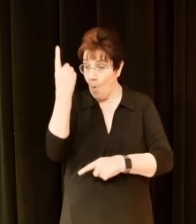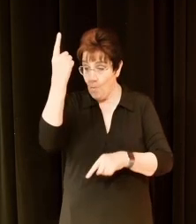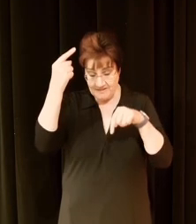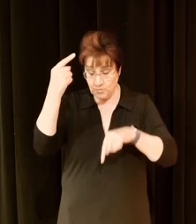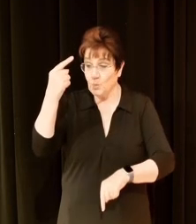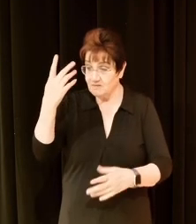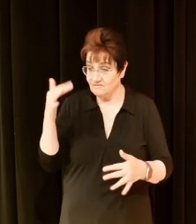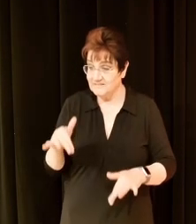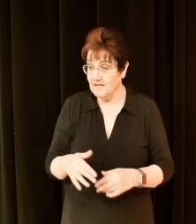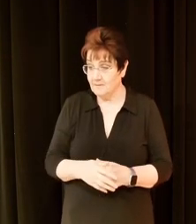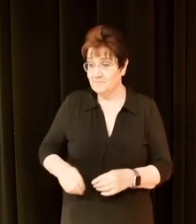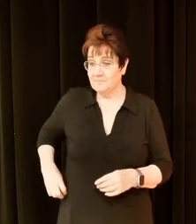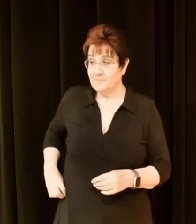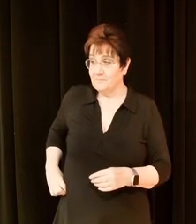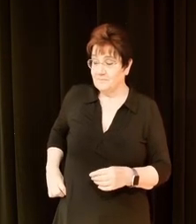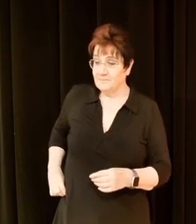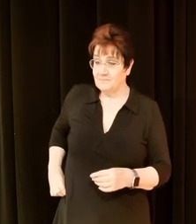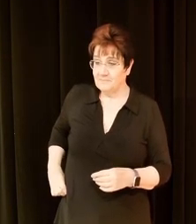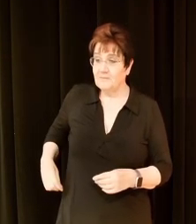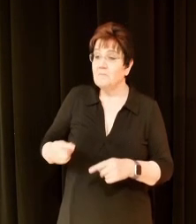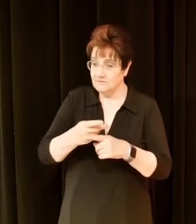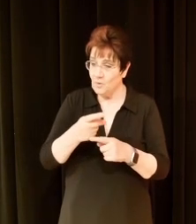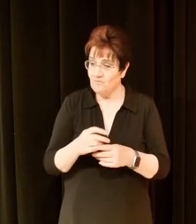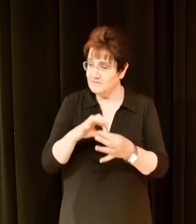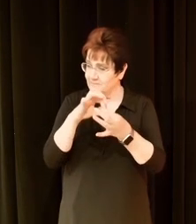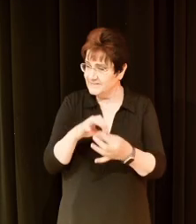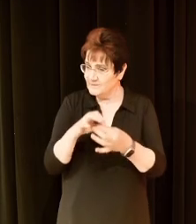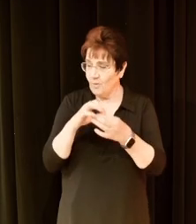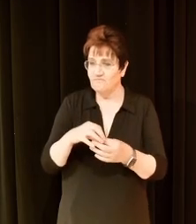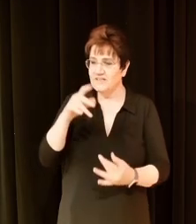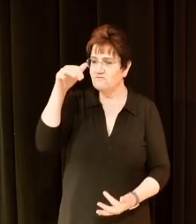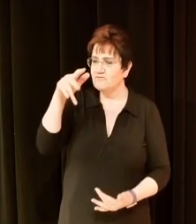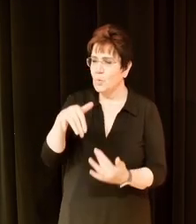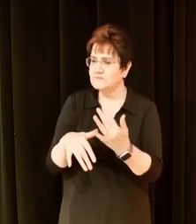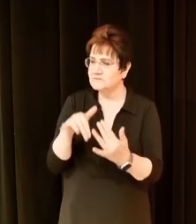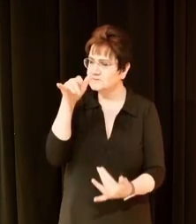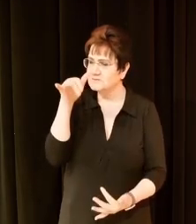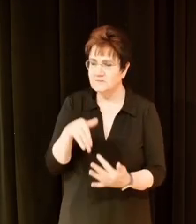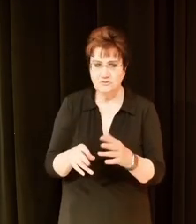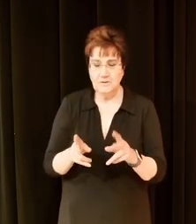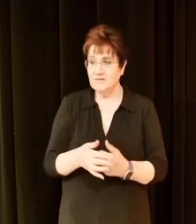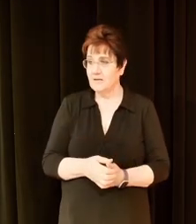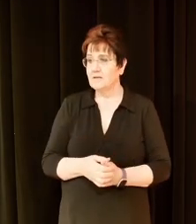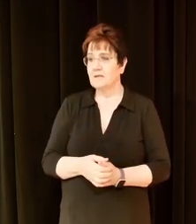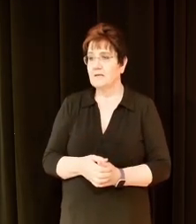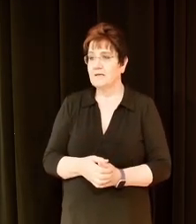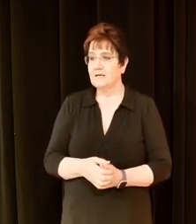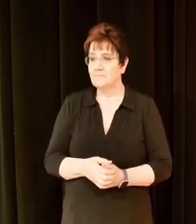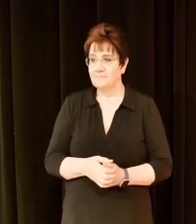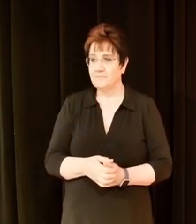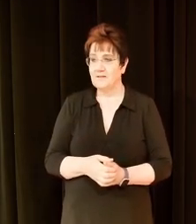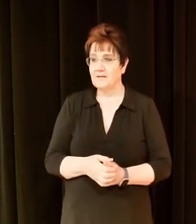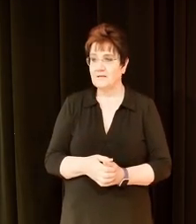unten. Das ist eine Beziehung zwischen oben und unten. Ja. Da fließt etwas, könnte man vielleicht auch sagen. Ja. Ich komme.